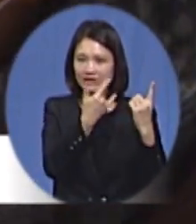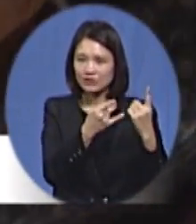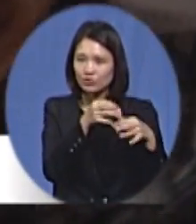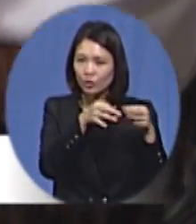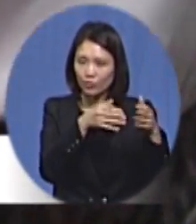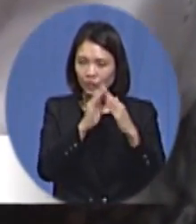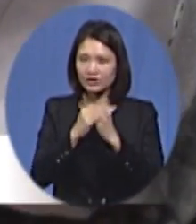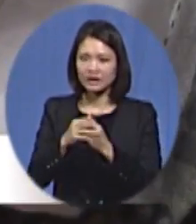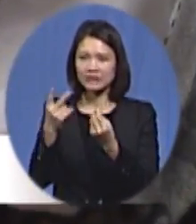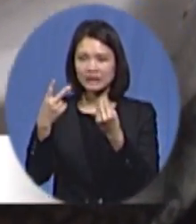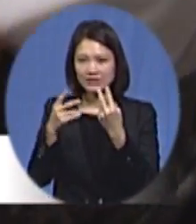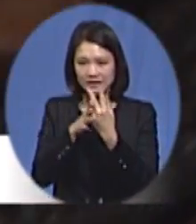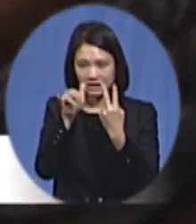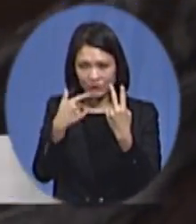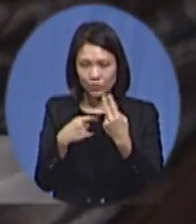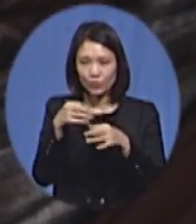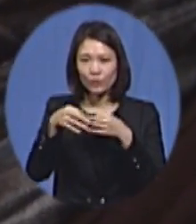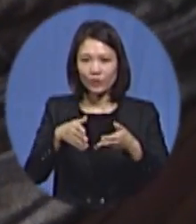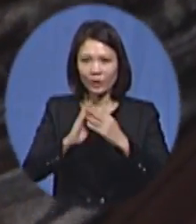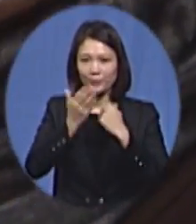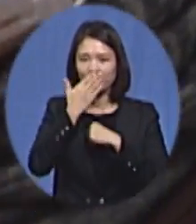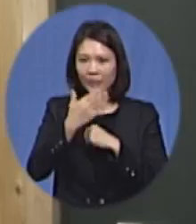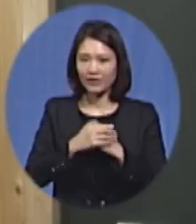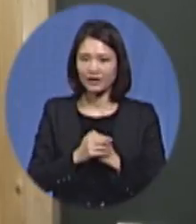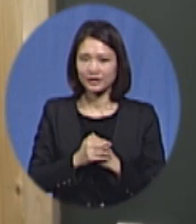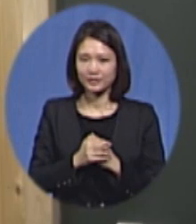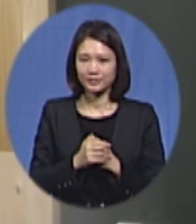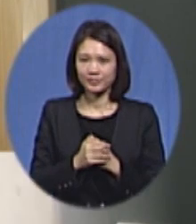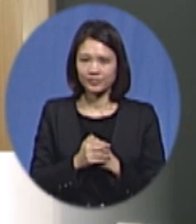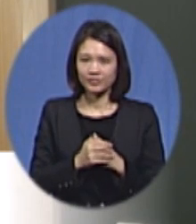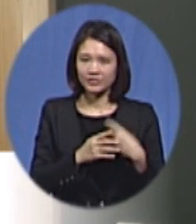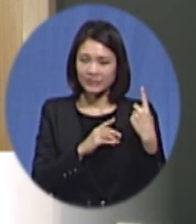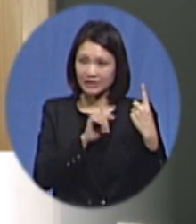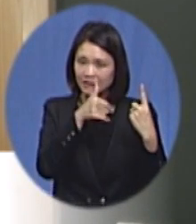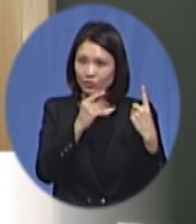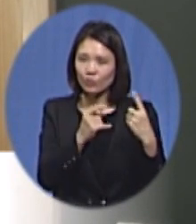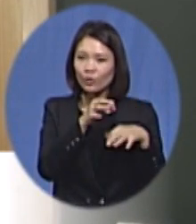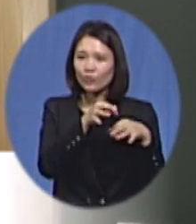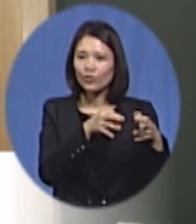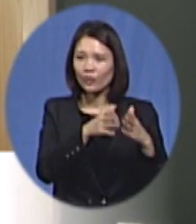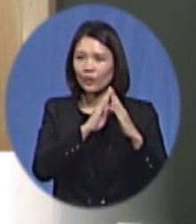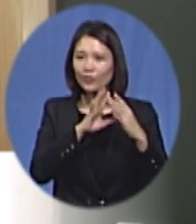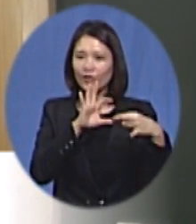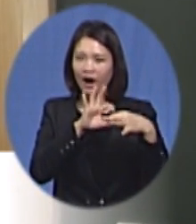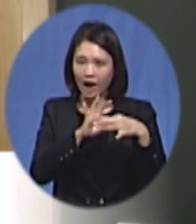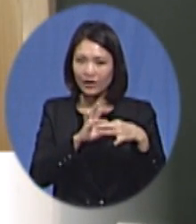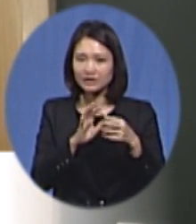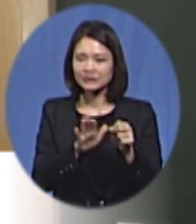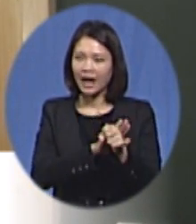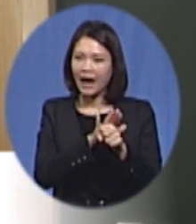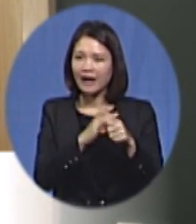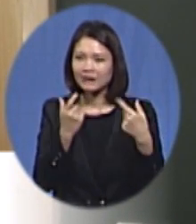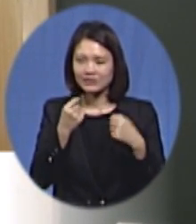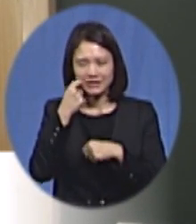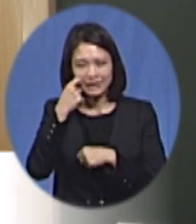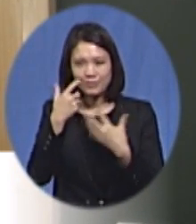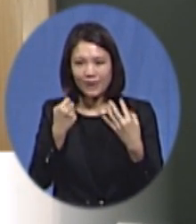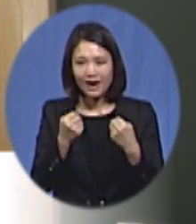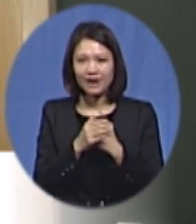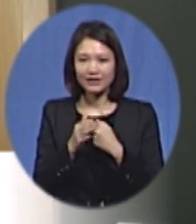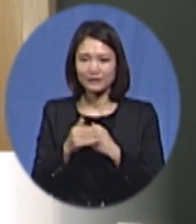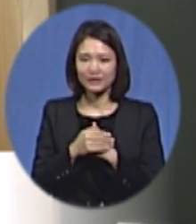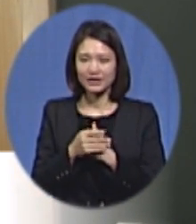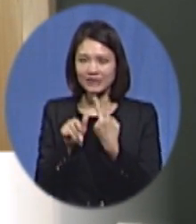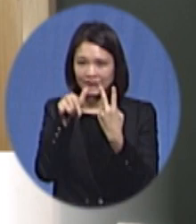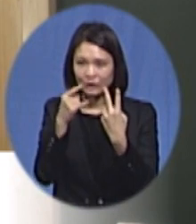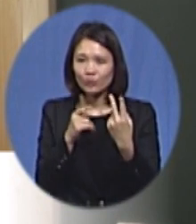이어 2호점까지 문을 열게 된 것입니다. 1호점에 대한 사랑만큼 2호점에도